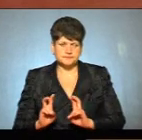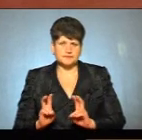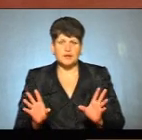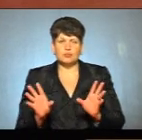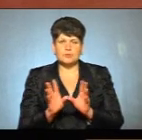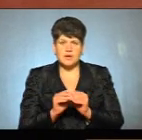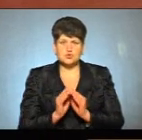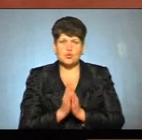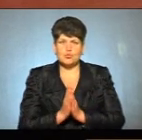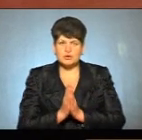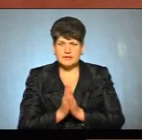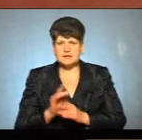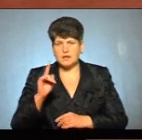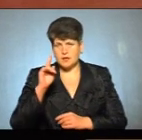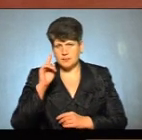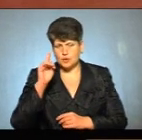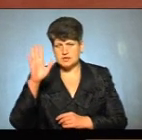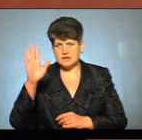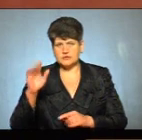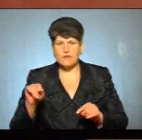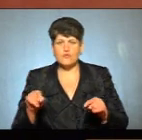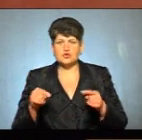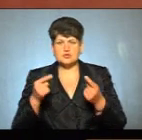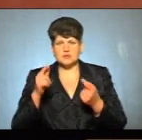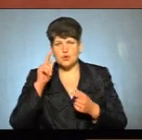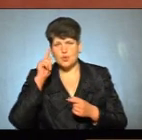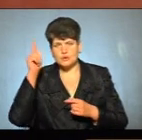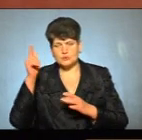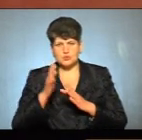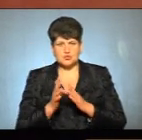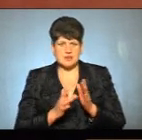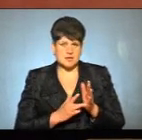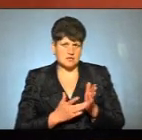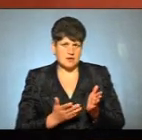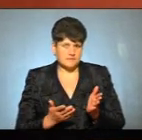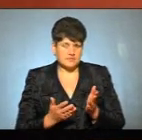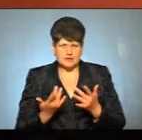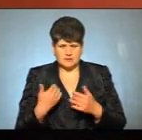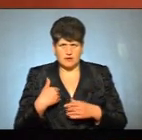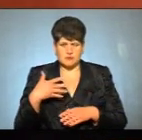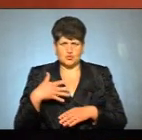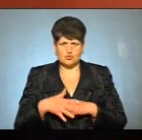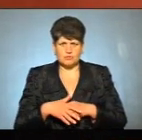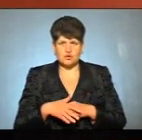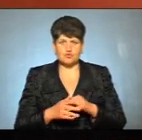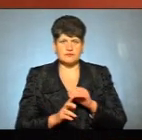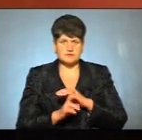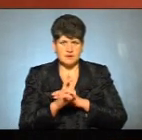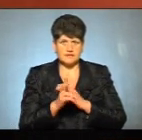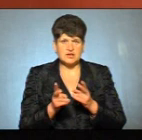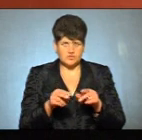разом молитися і славити воскресшого Господа Ісуса Христа. Тобто, наскільки я розумію, все ж храми